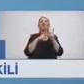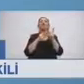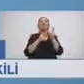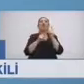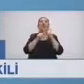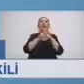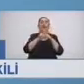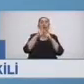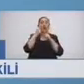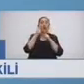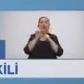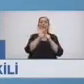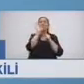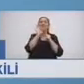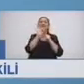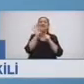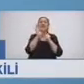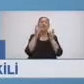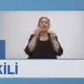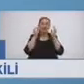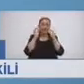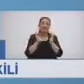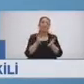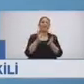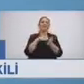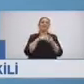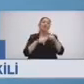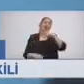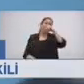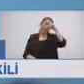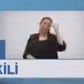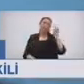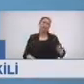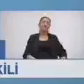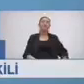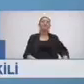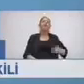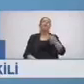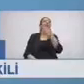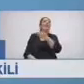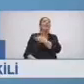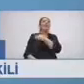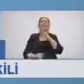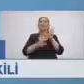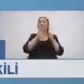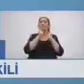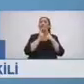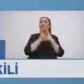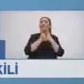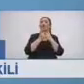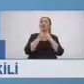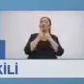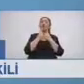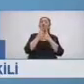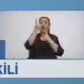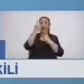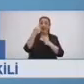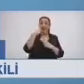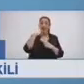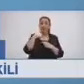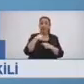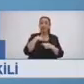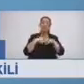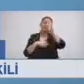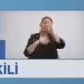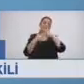ilçelerimizde adeta bu yaz sinekten durulmuyor. Vatandaşların şikayetleri bize geldiğinde biz bu